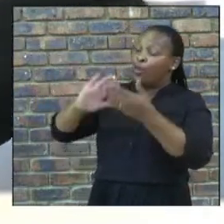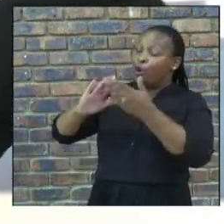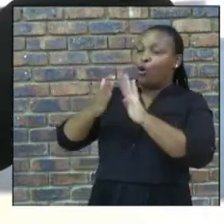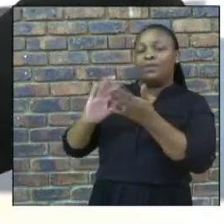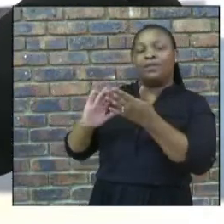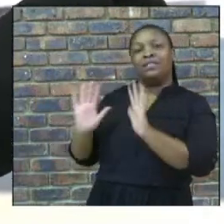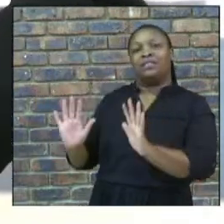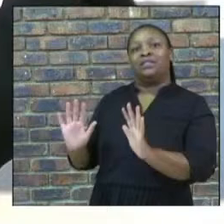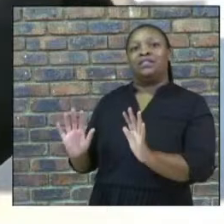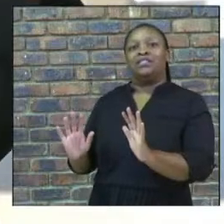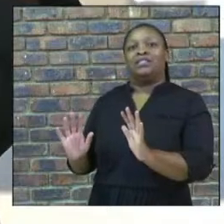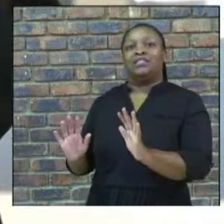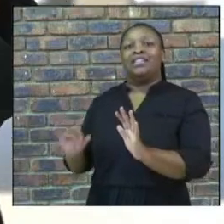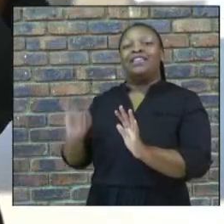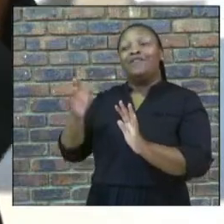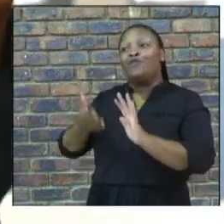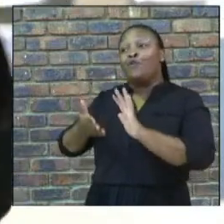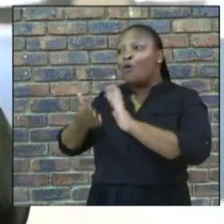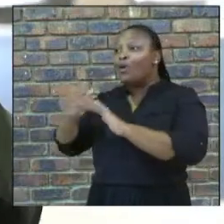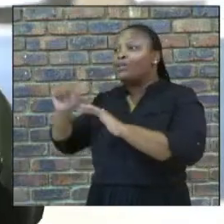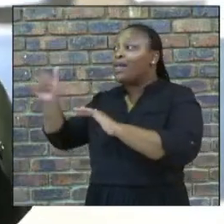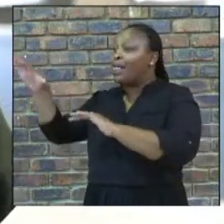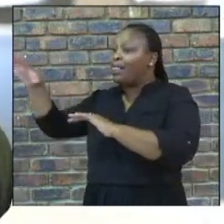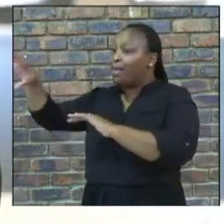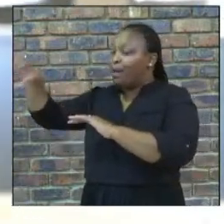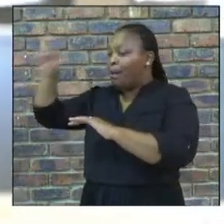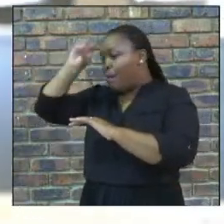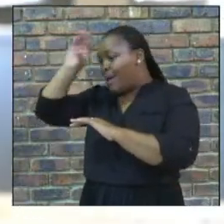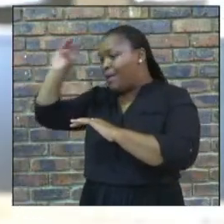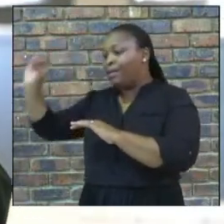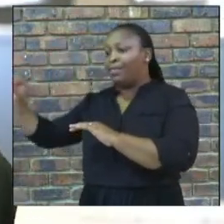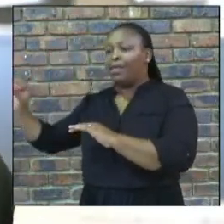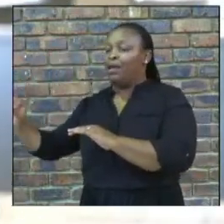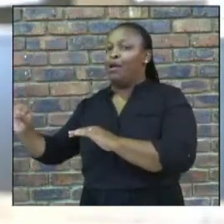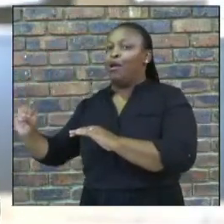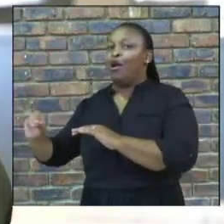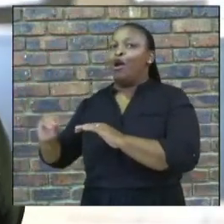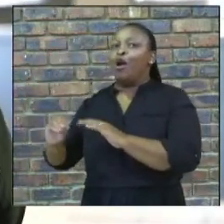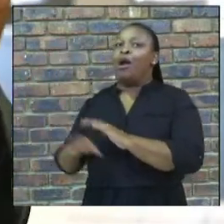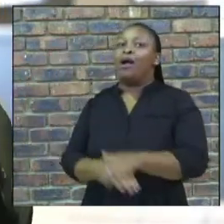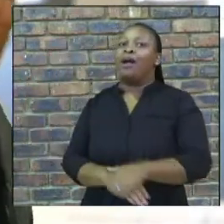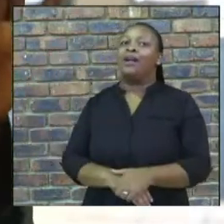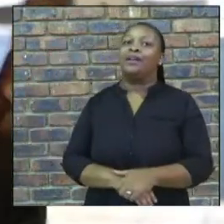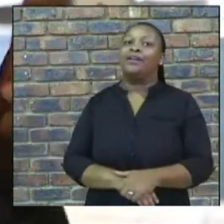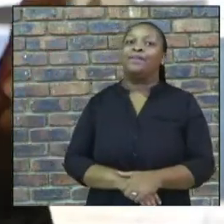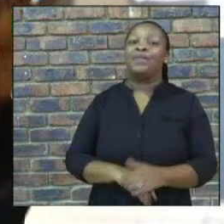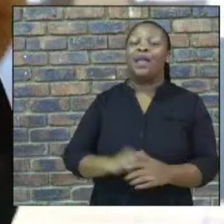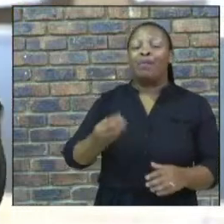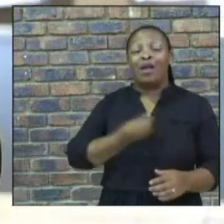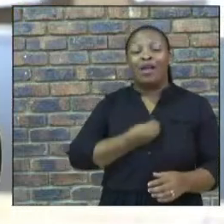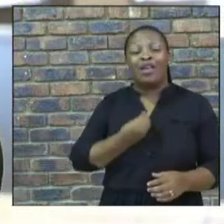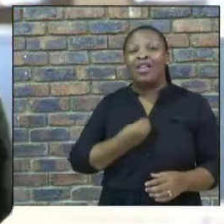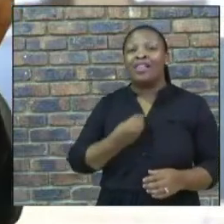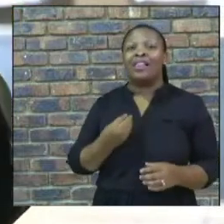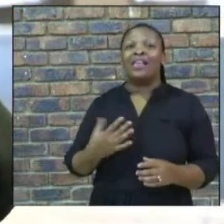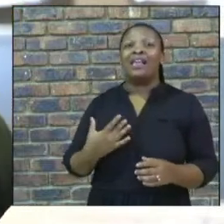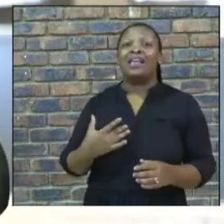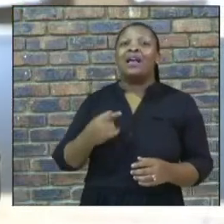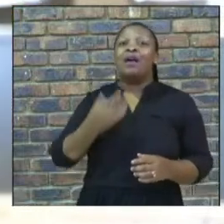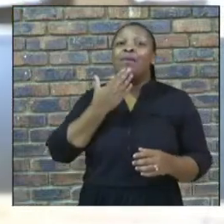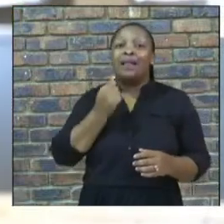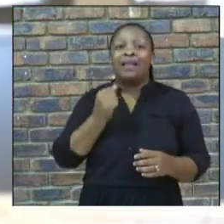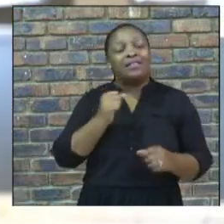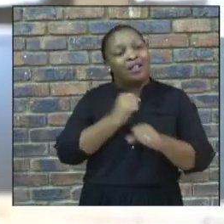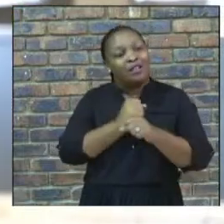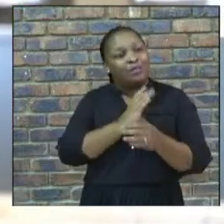eKhaline. Ngizubaba impleja lento umazi ukuthula umthetho la. Bantwana bakwethu akhe siqaleni ke